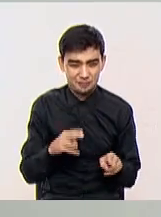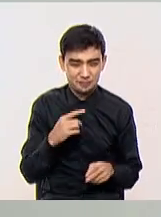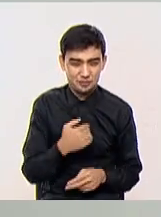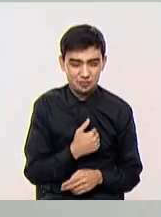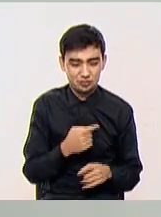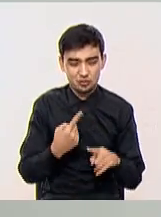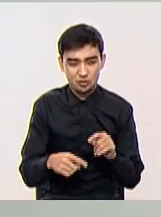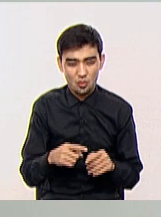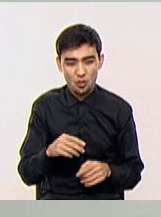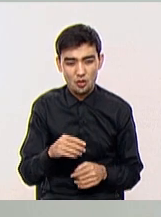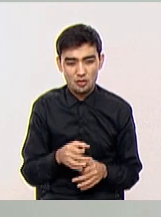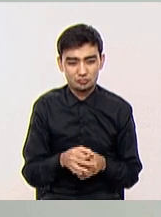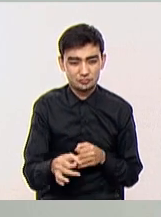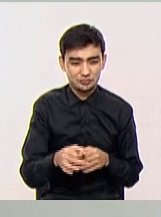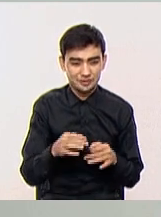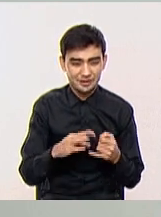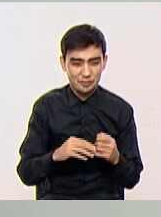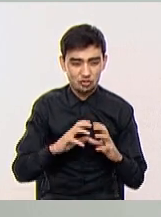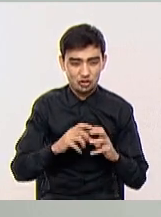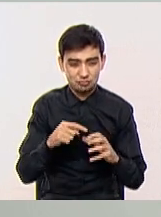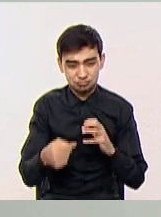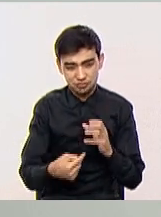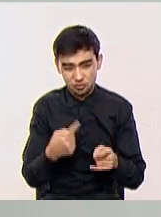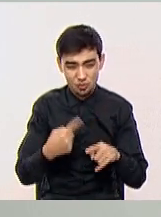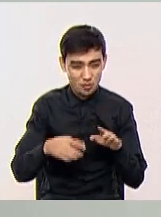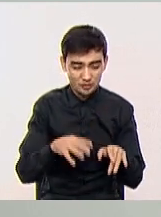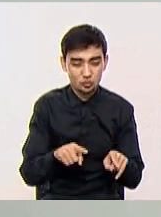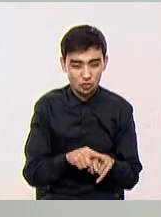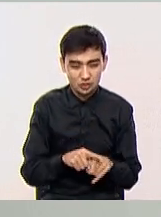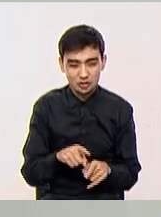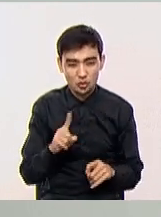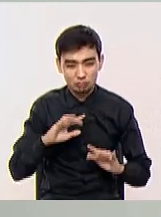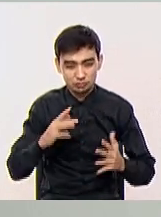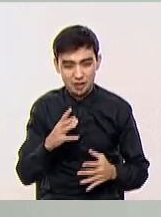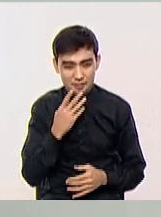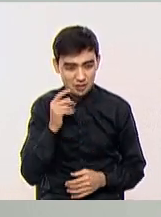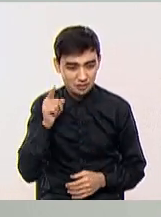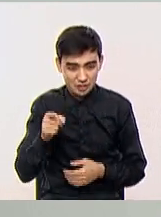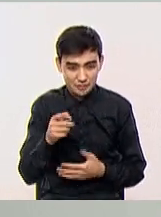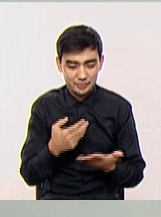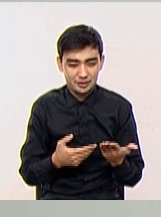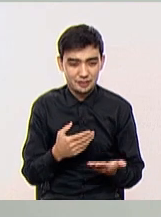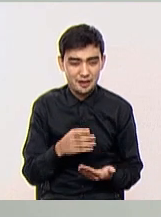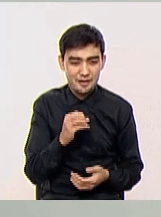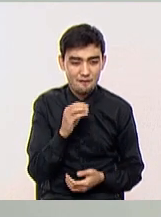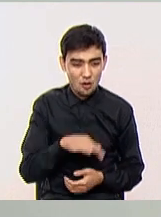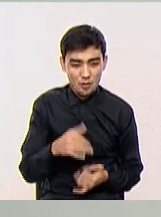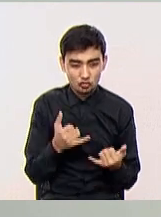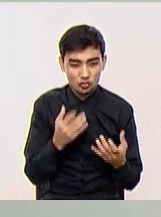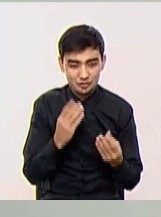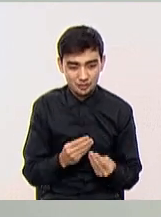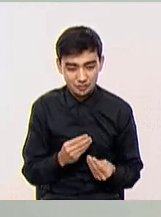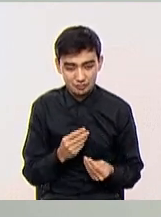в другой части земного шара, вот, то, что происходит в Америке, в Европе на сегодняшний